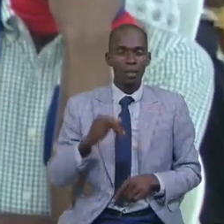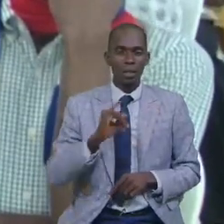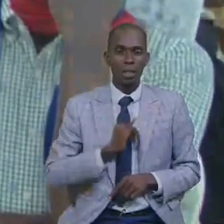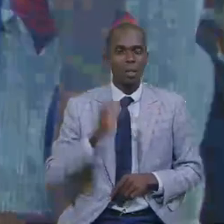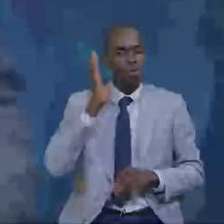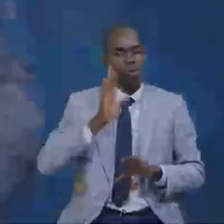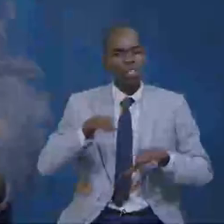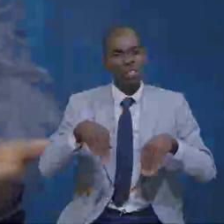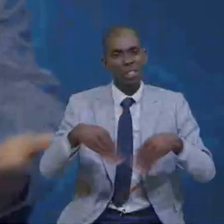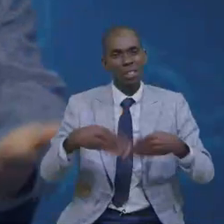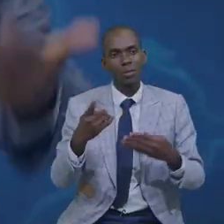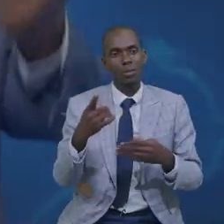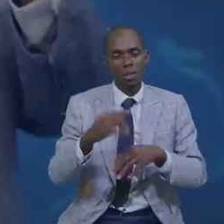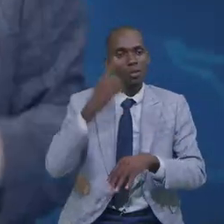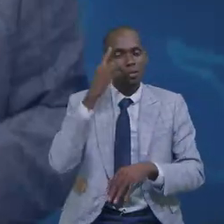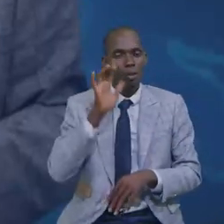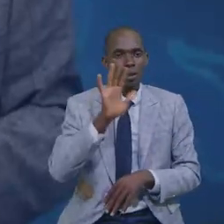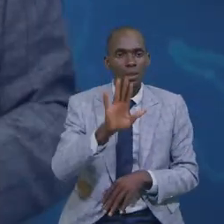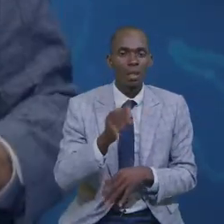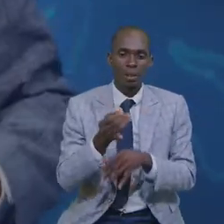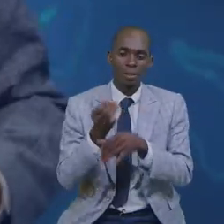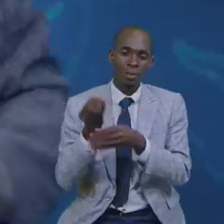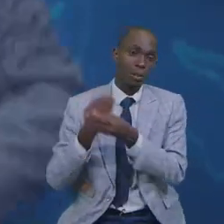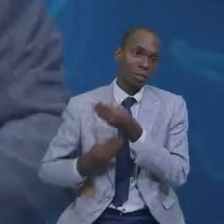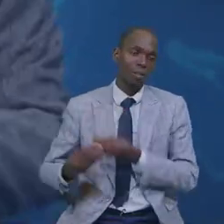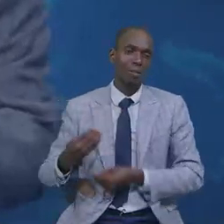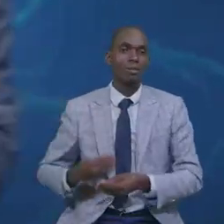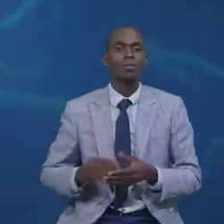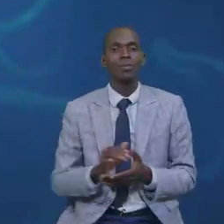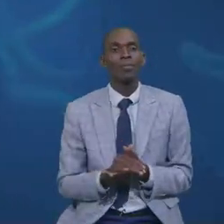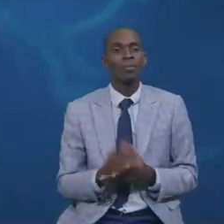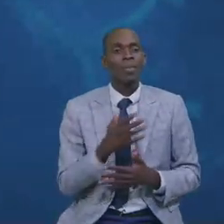je te donnerai les nations pour héritage